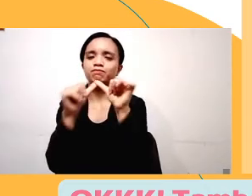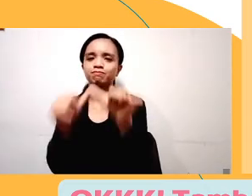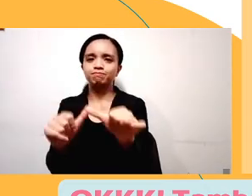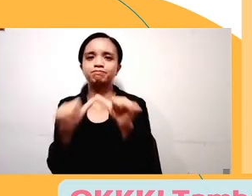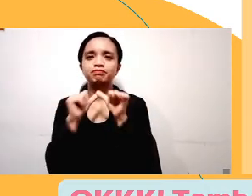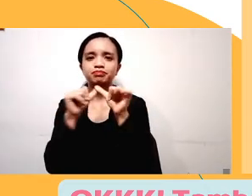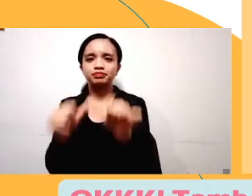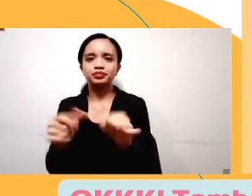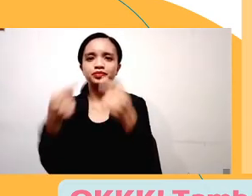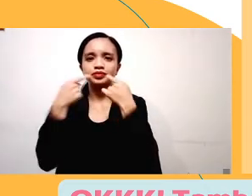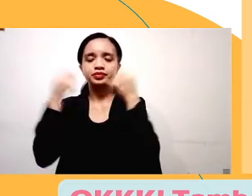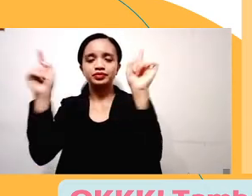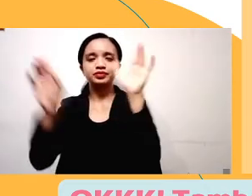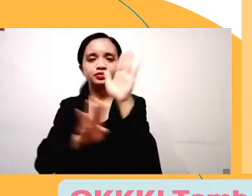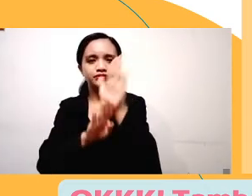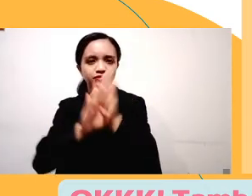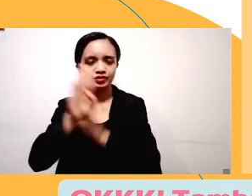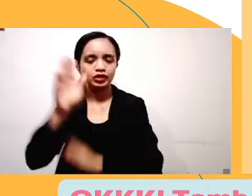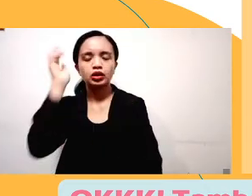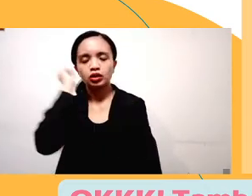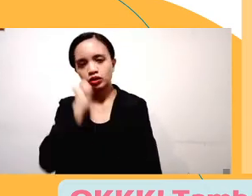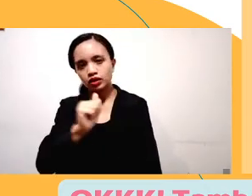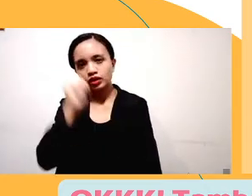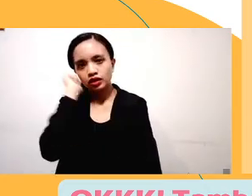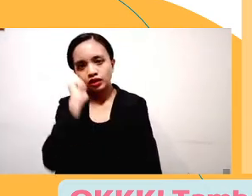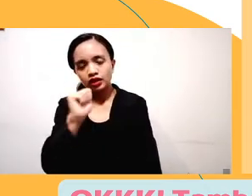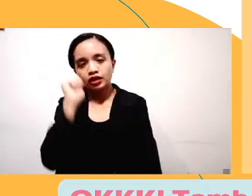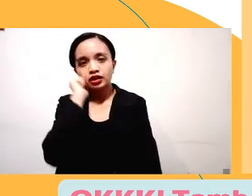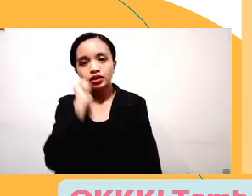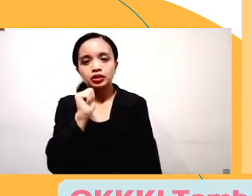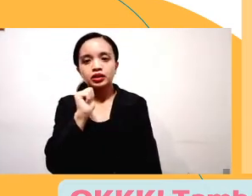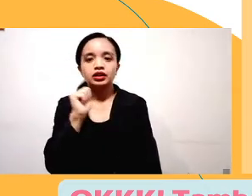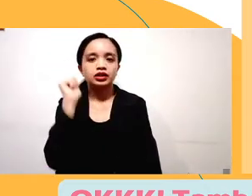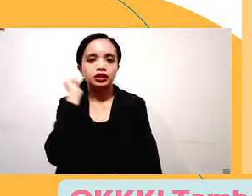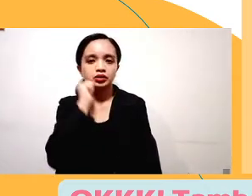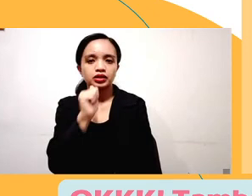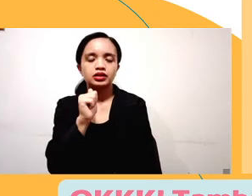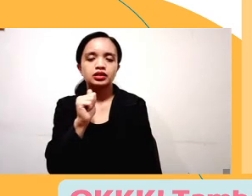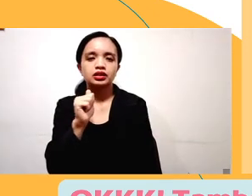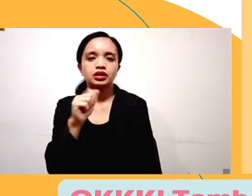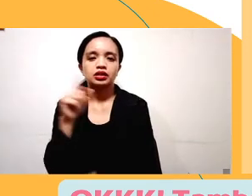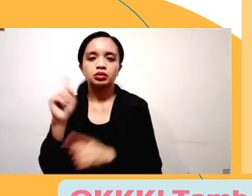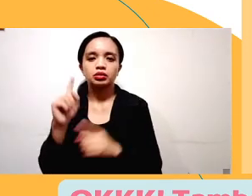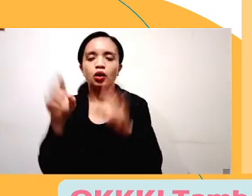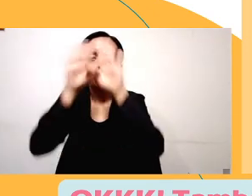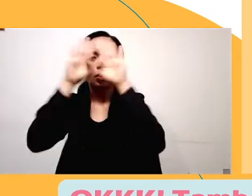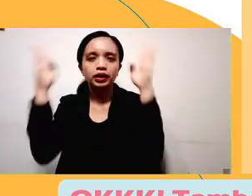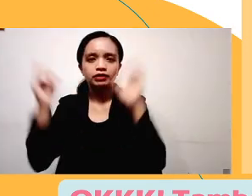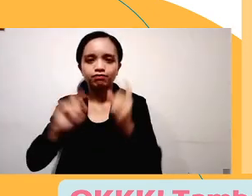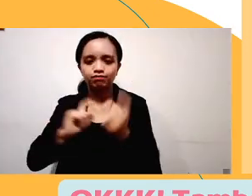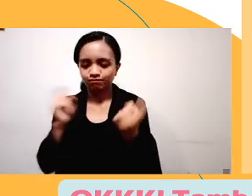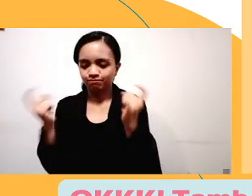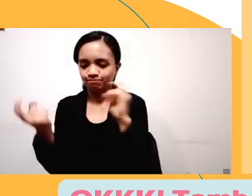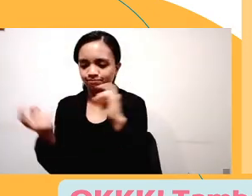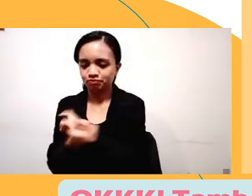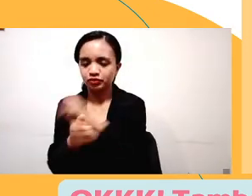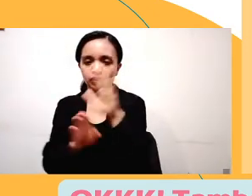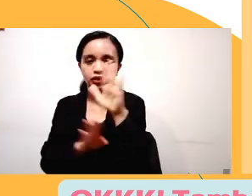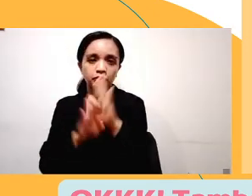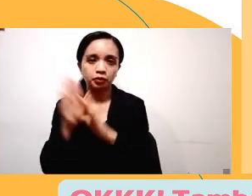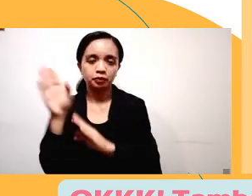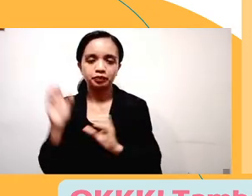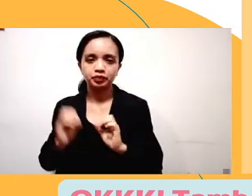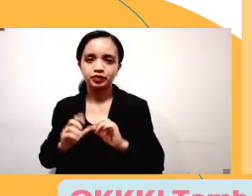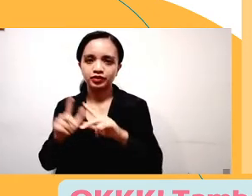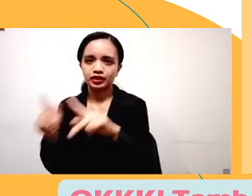So always, always open your mind to changes, to development, to opportunities, and even to